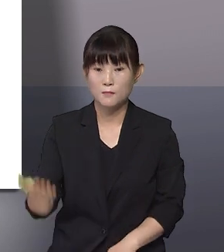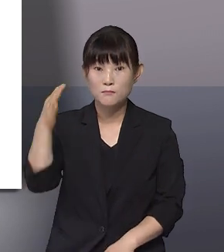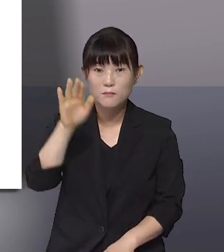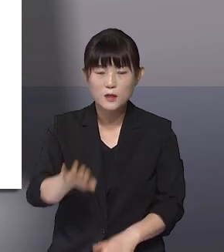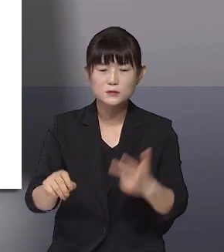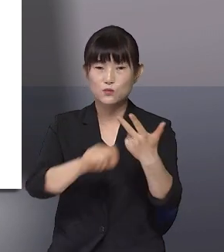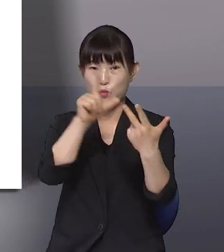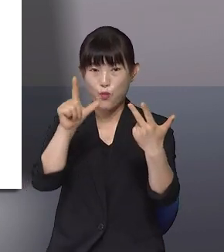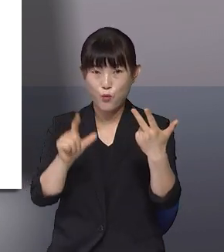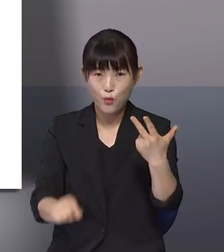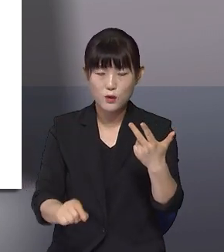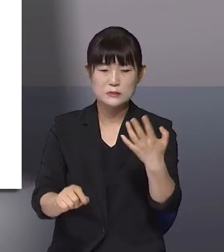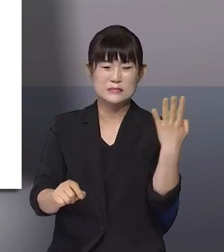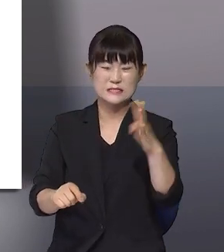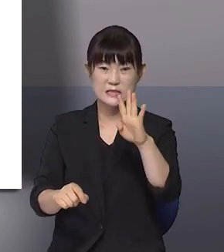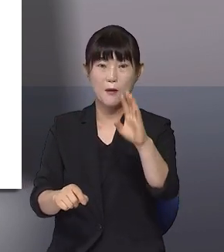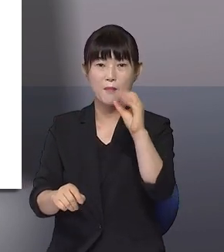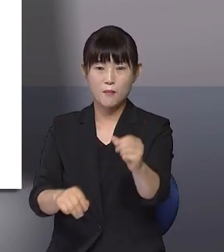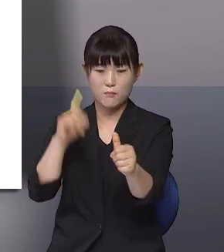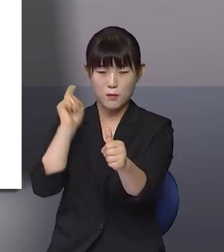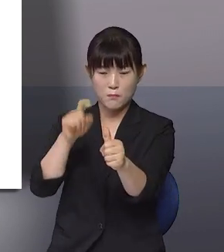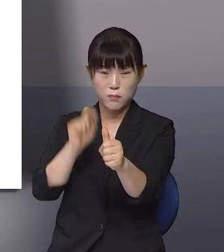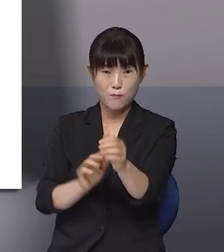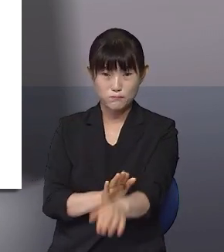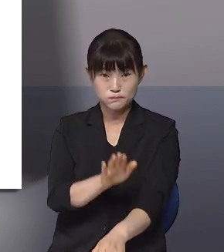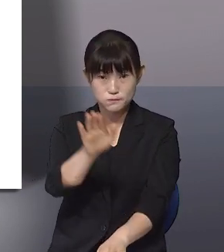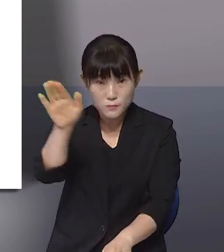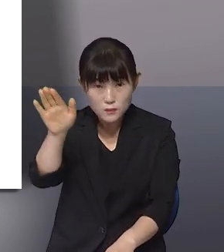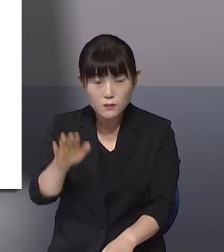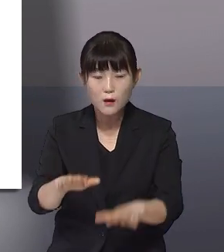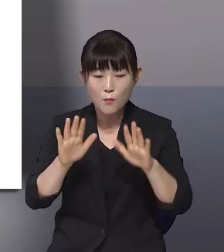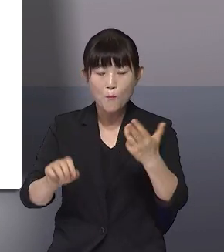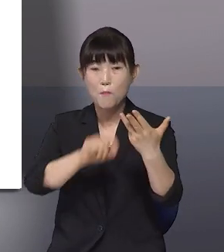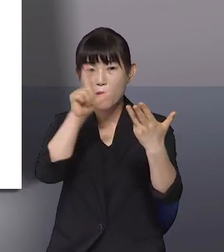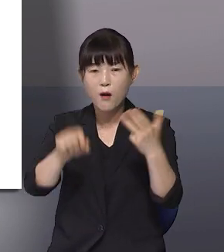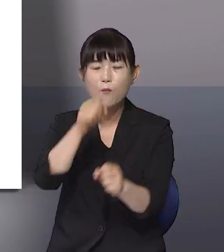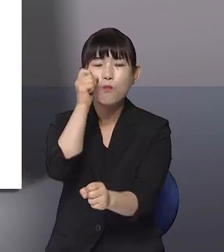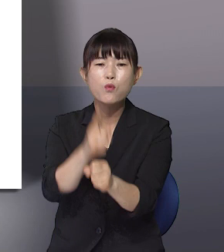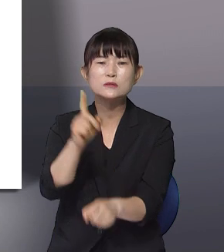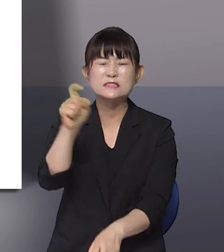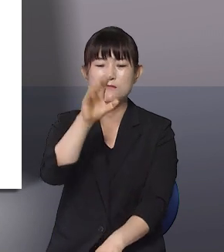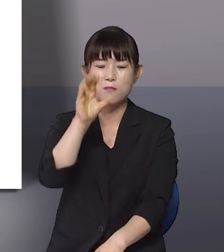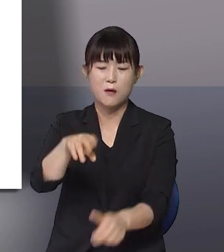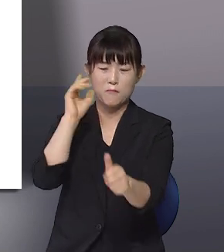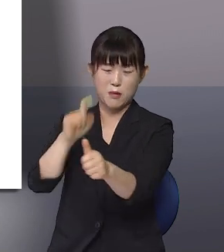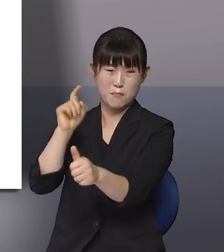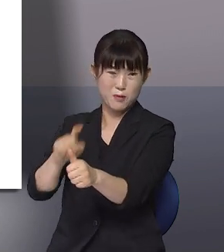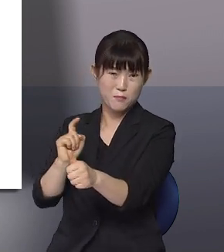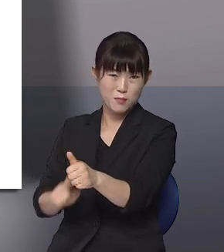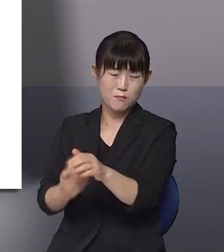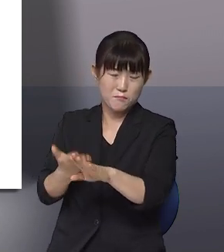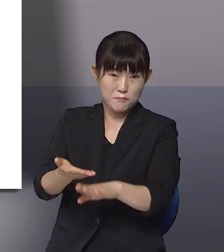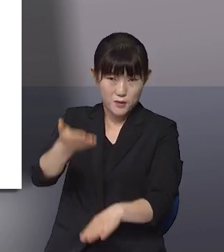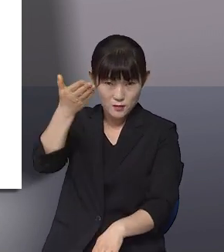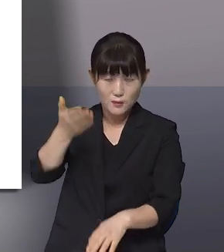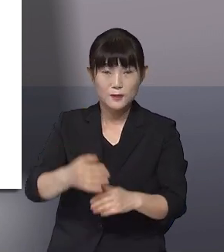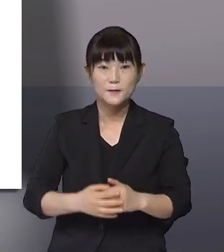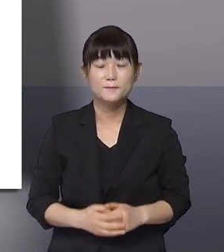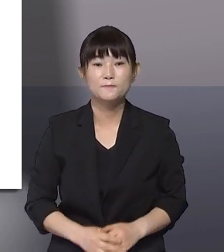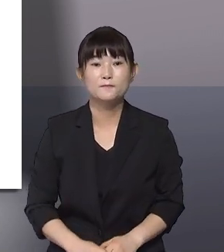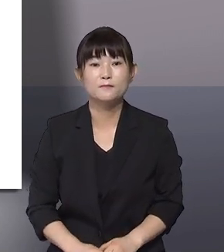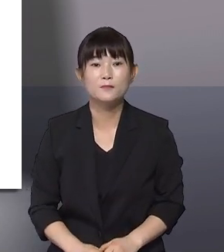하지만 출혈 들어 4만명 때로 훌쩍 올라서 덩이 이번 달 들어 벌써 10만 명 때 에 육박하고 있습니다